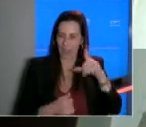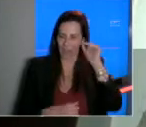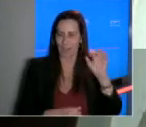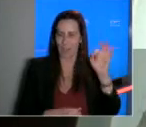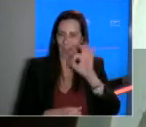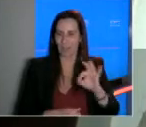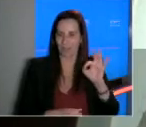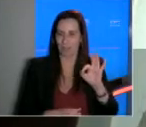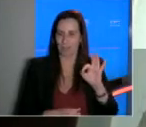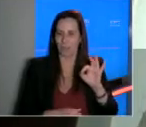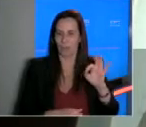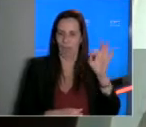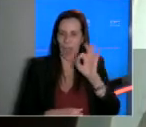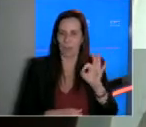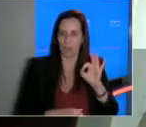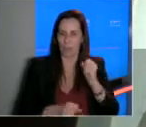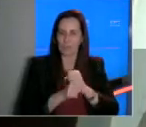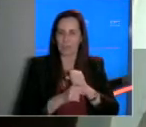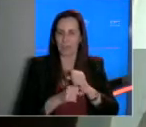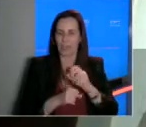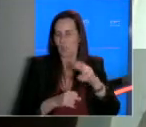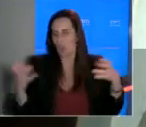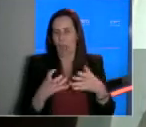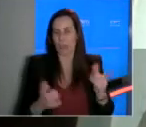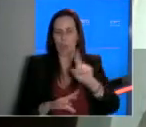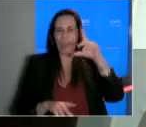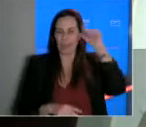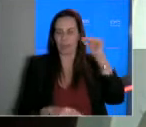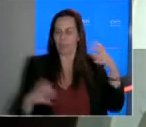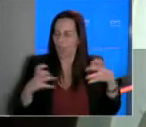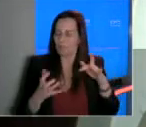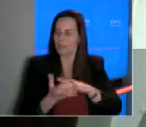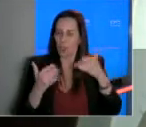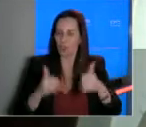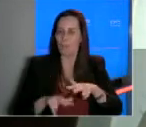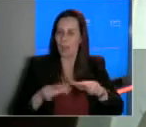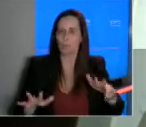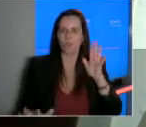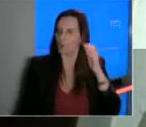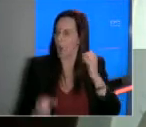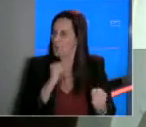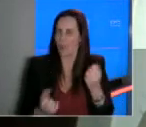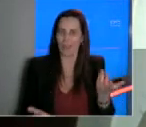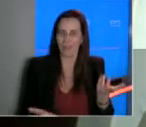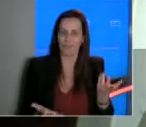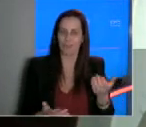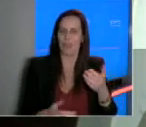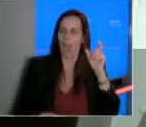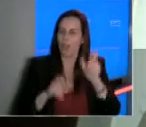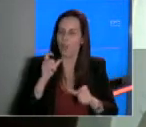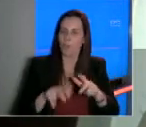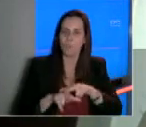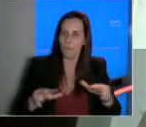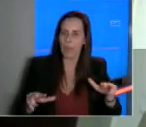עוד מתכנסת עוד בזומים וכאלה, יש עם. והעם הזה נמצא עכשיו במצב מאוד מאוד קשה. אנשים